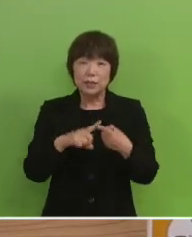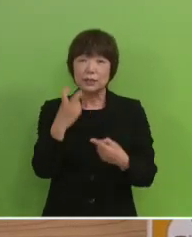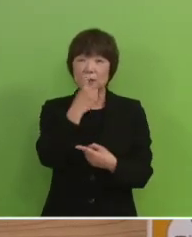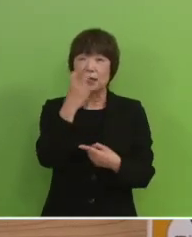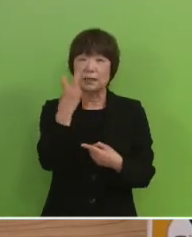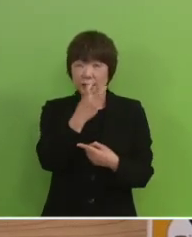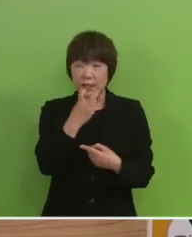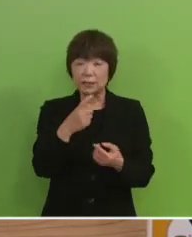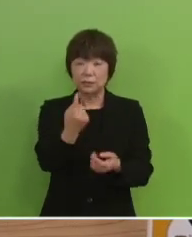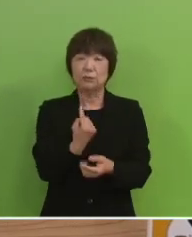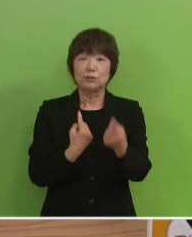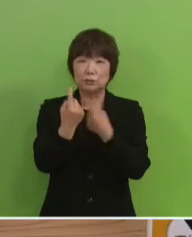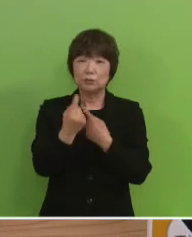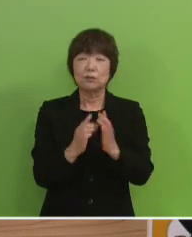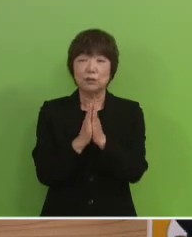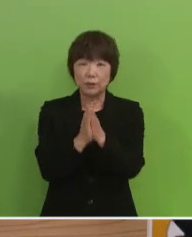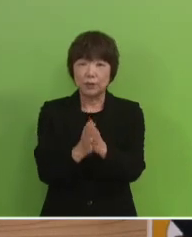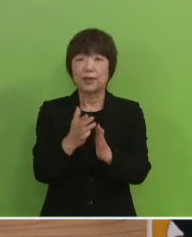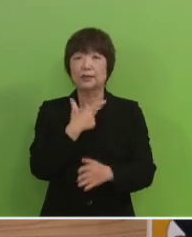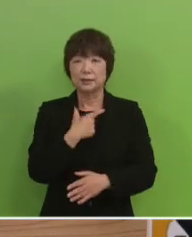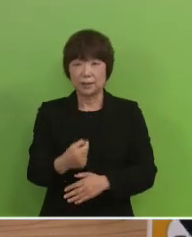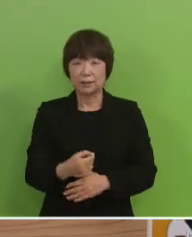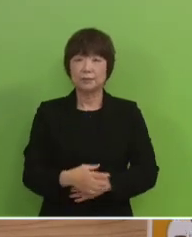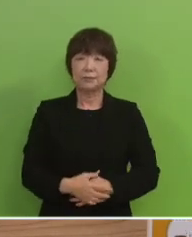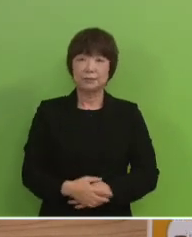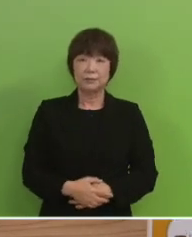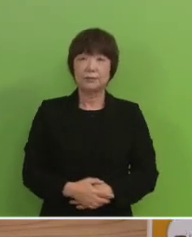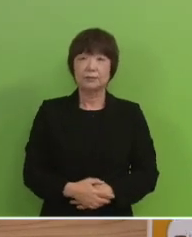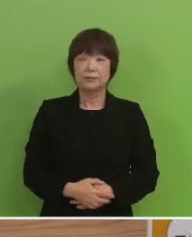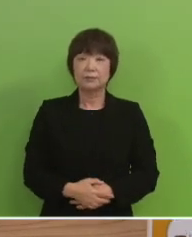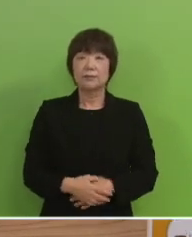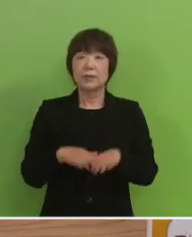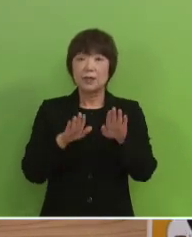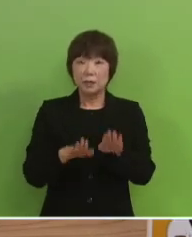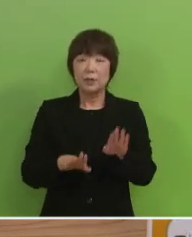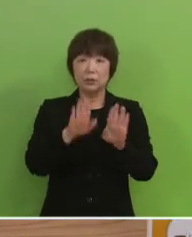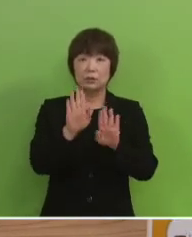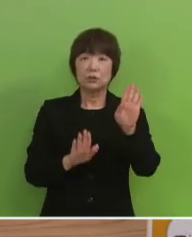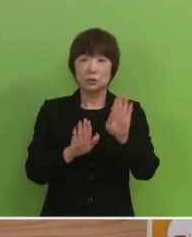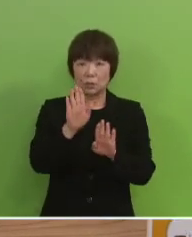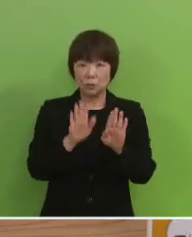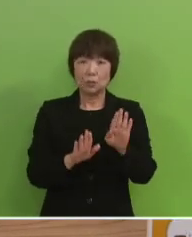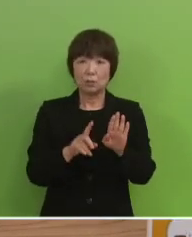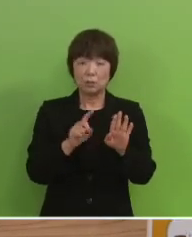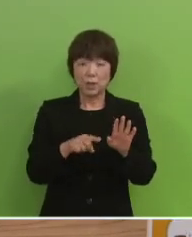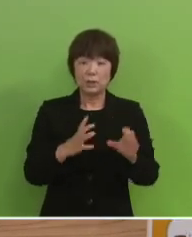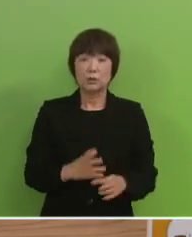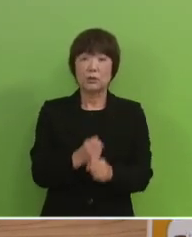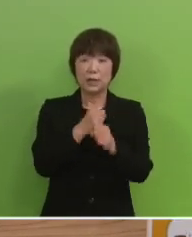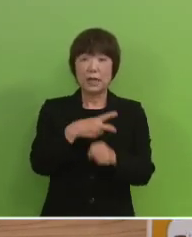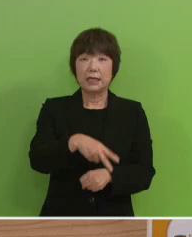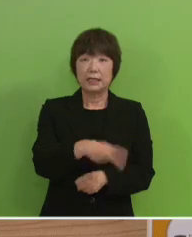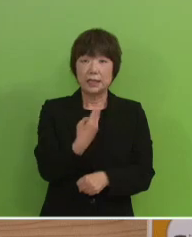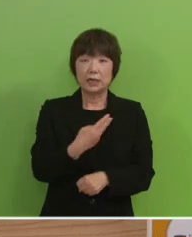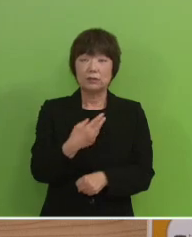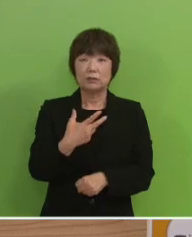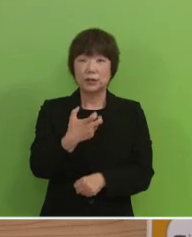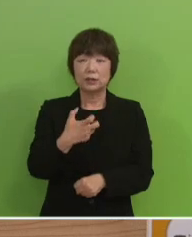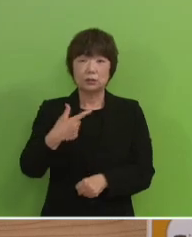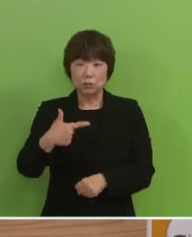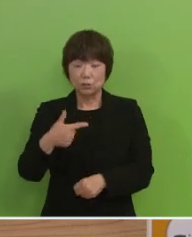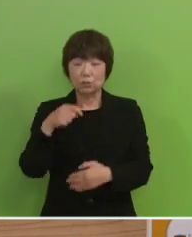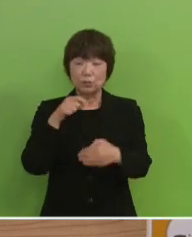受けていただきますようお願いいたします現在のところ總計276件中3